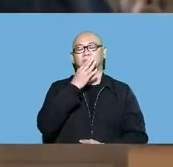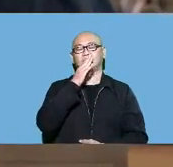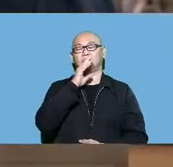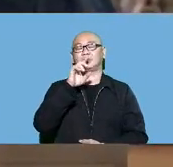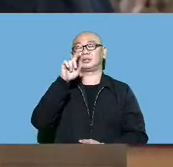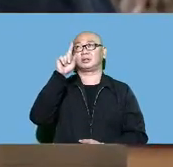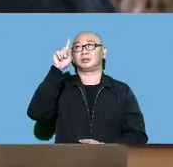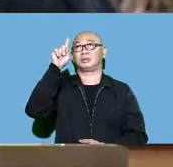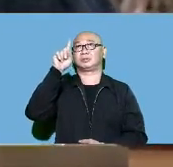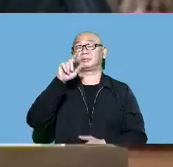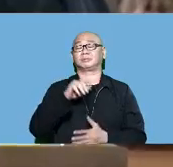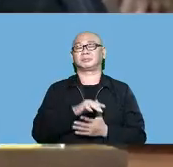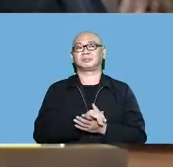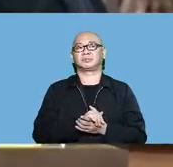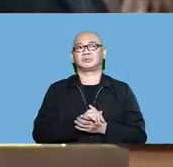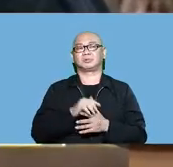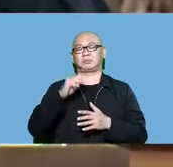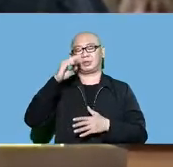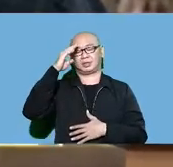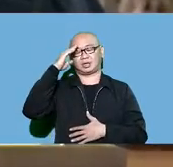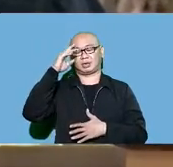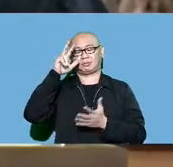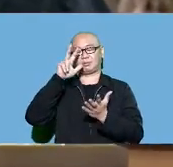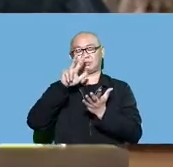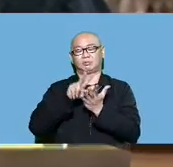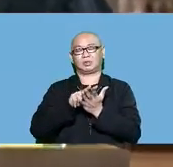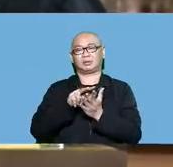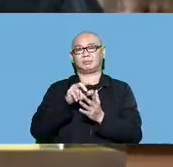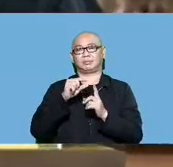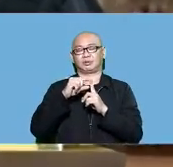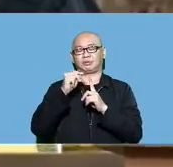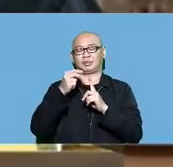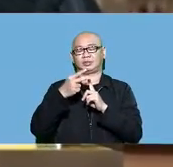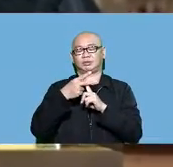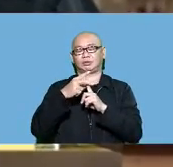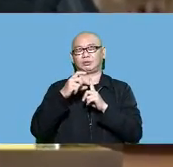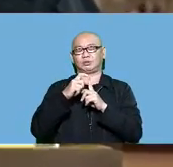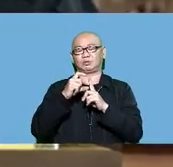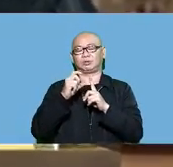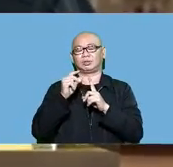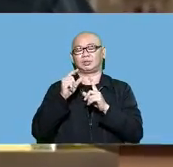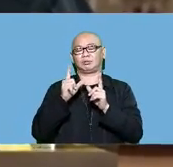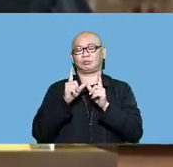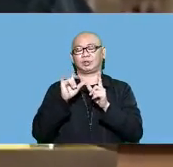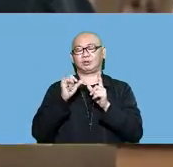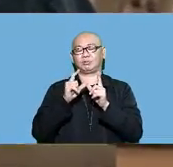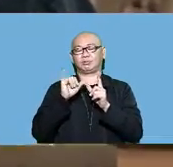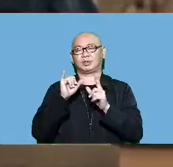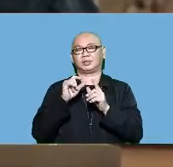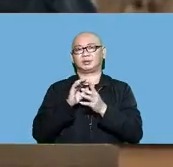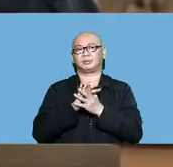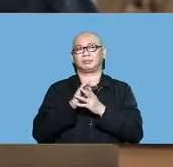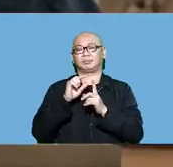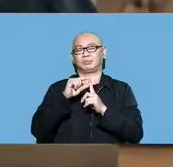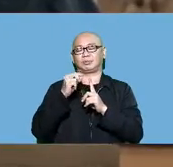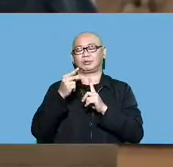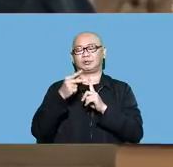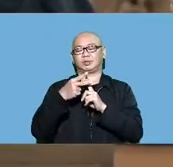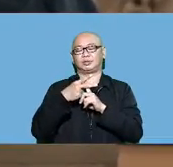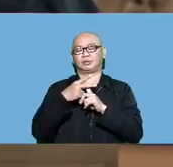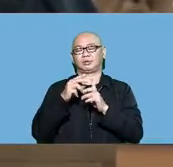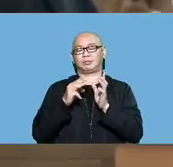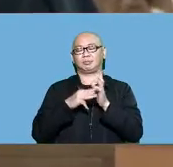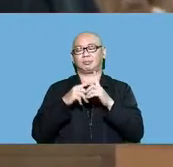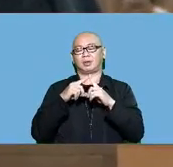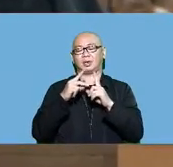Alhamdulillahirrahmanirrahim. Upacara pengukuhan Profesor Dr. Wiwisnaini MS, Profesor Dr. Dr. Malula Jam